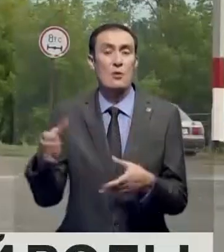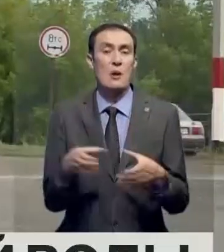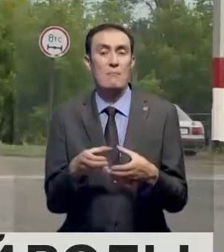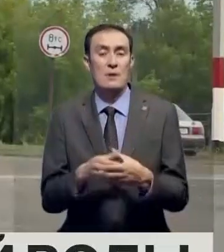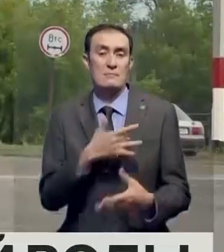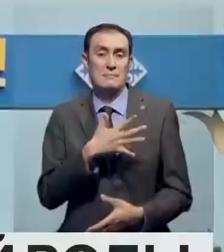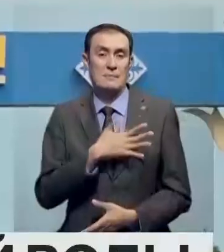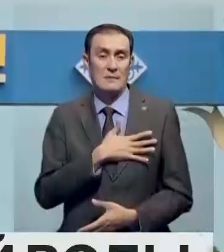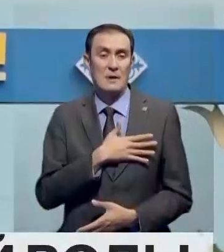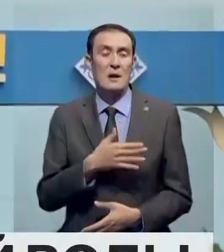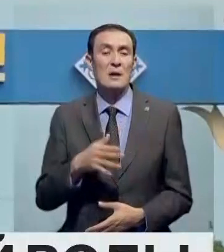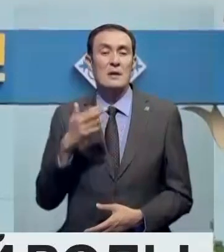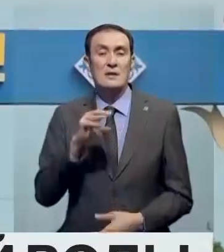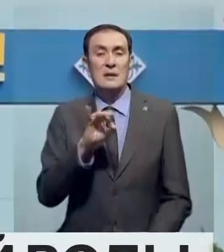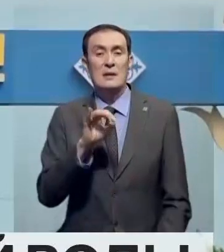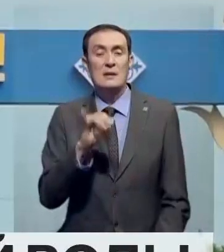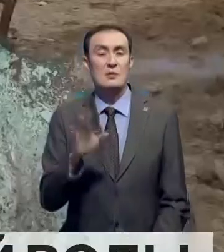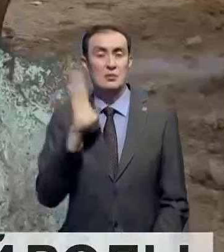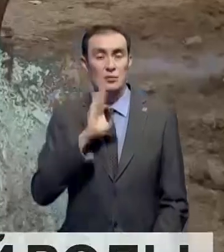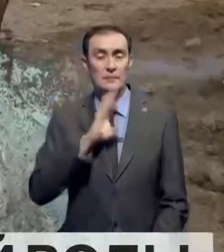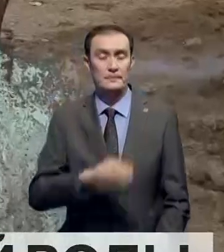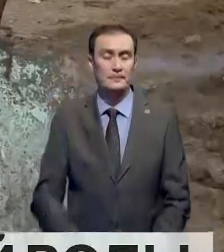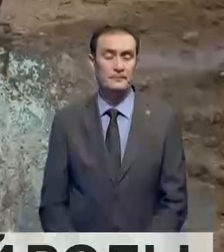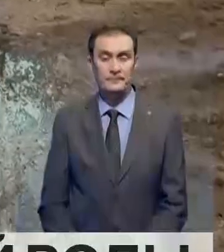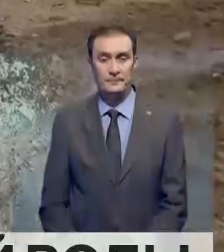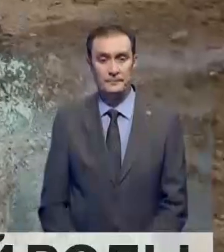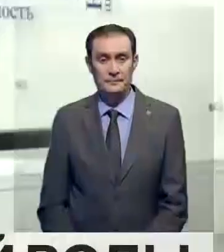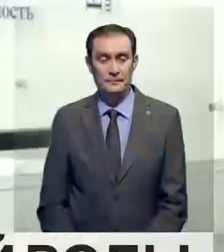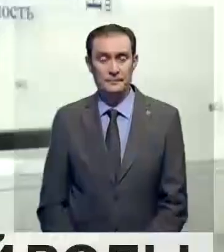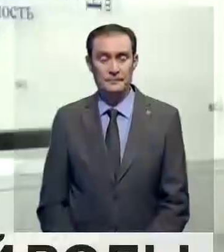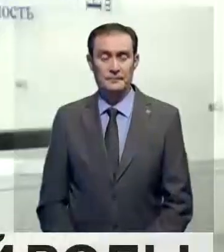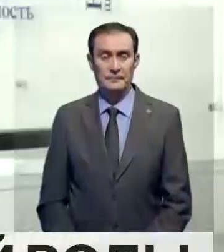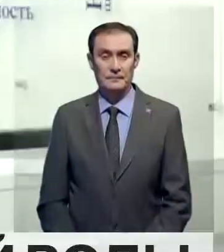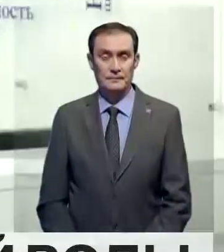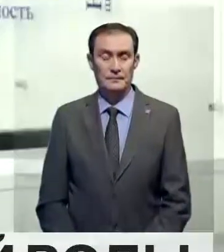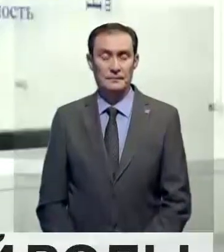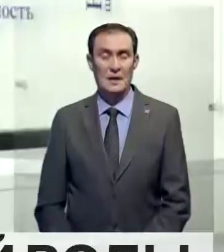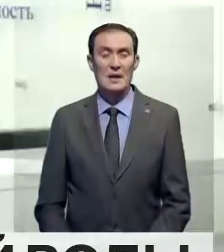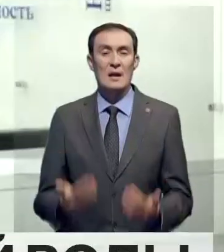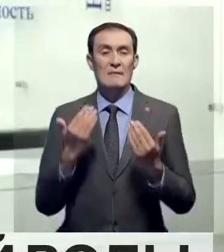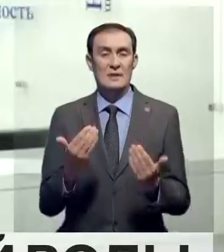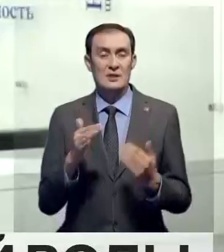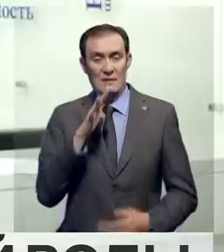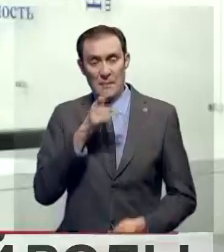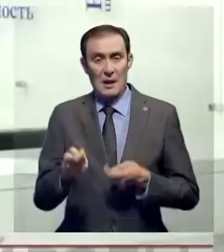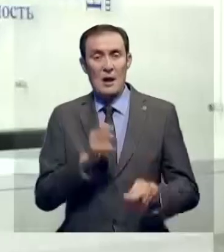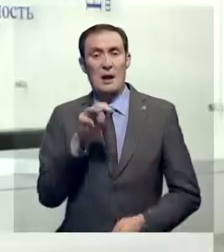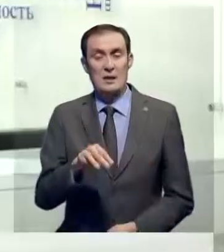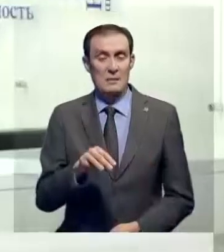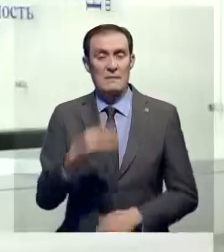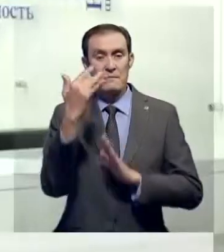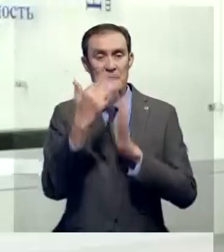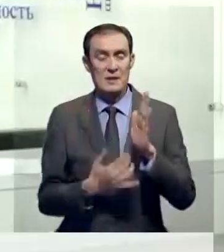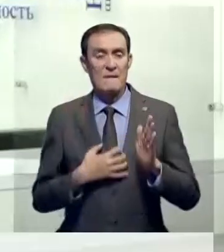поставщиков услуг «Казводхоза» и «Теректесу». В настоящее время акиматом области в перечень